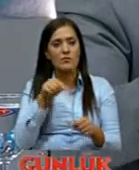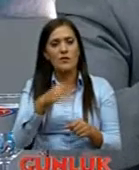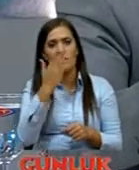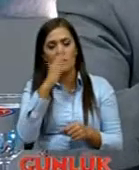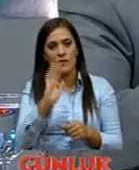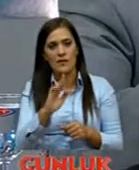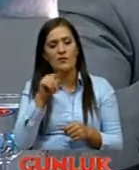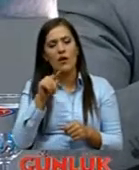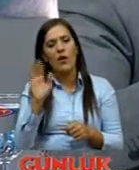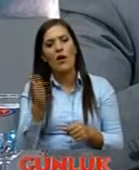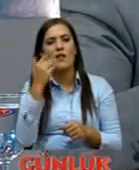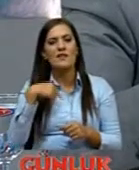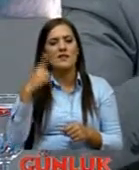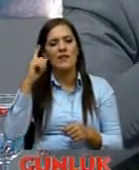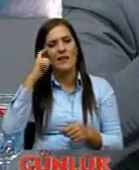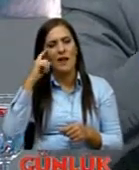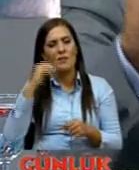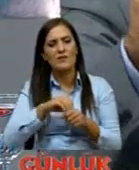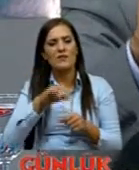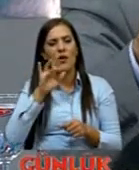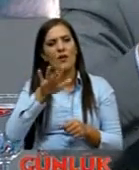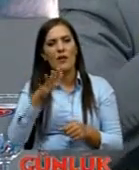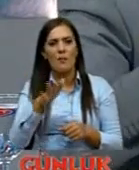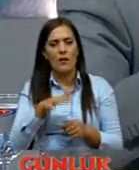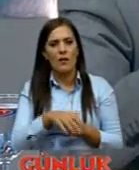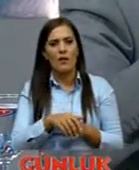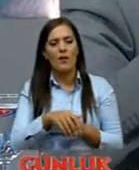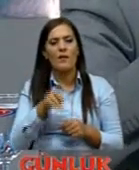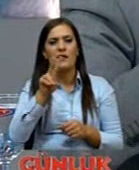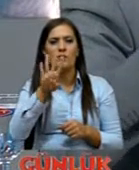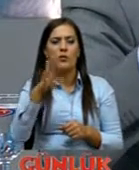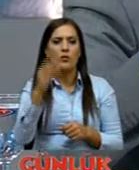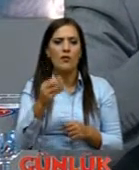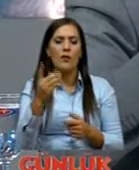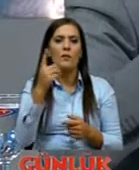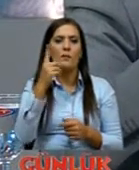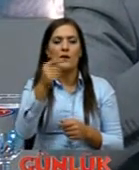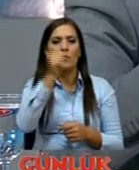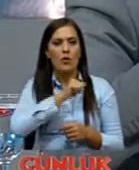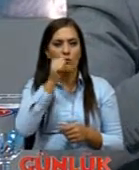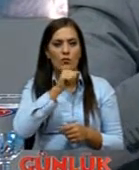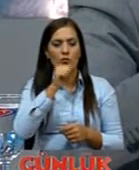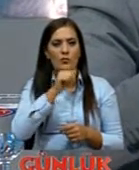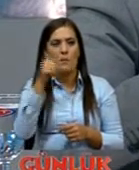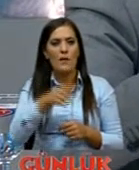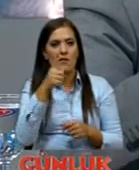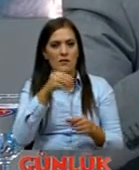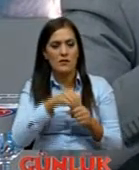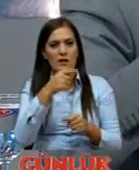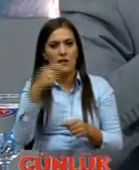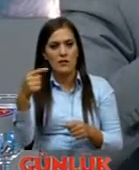sadece öylesine bir -8 dedim, ortalama. Ortalama. Ya 24 olan mesela bir dondurma